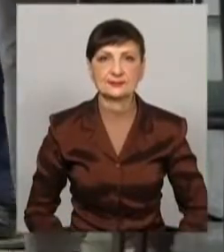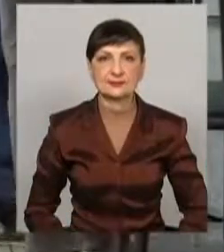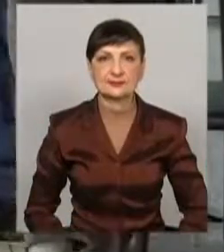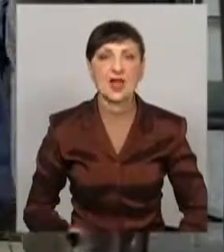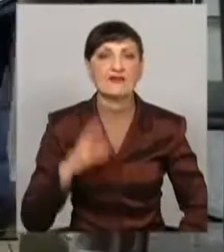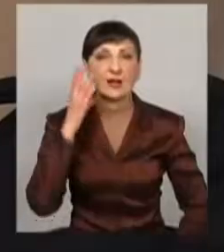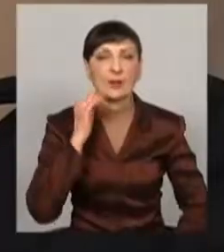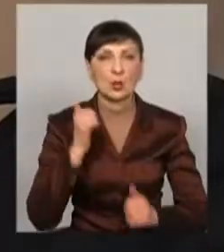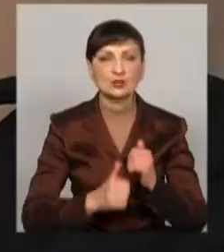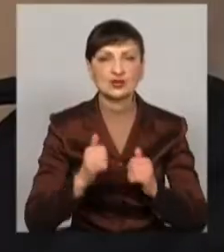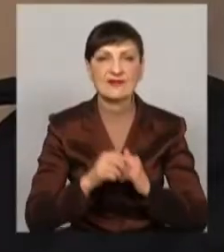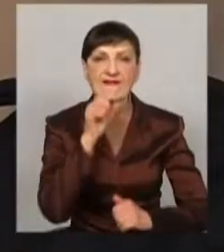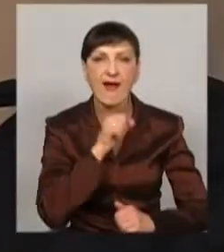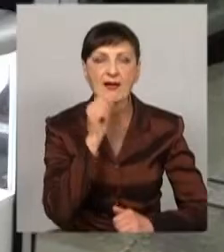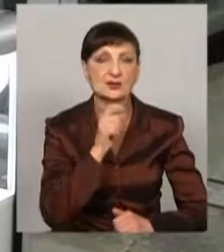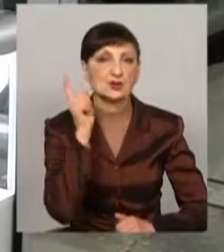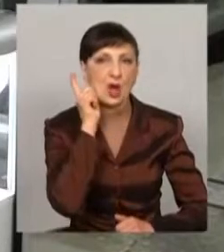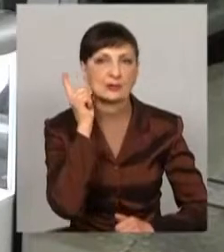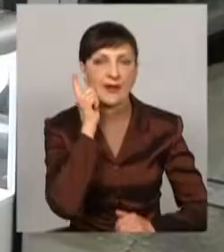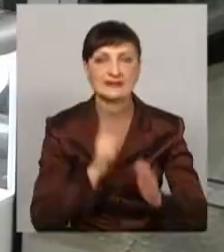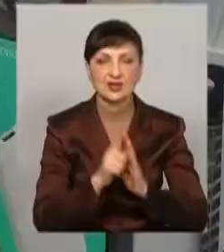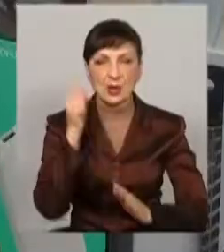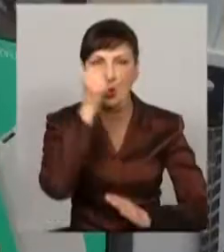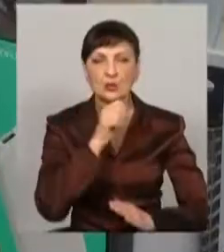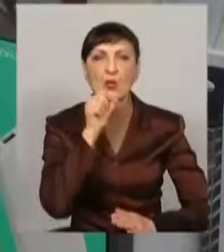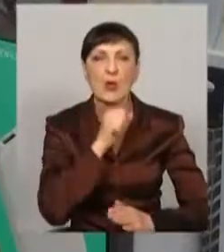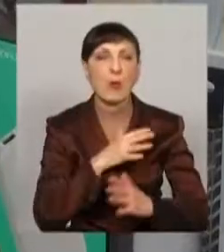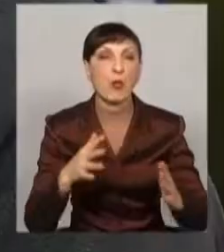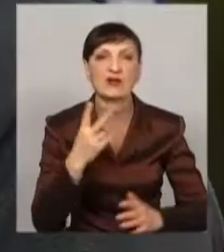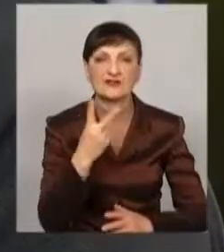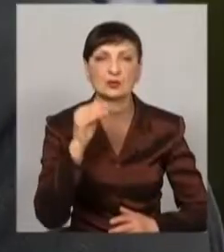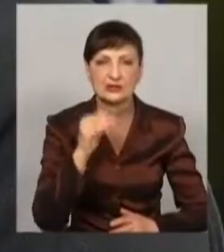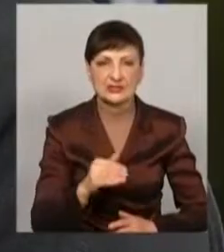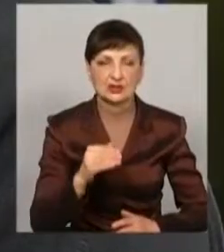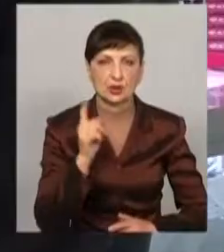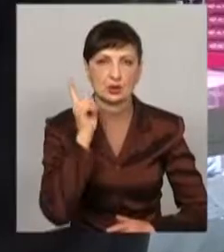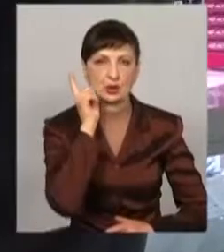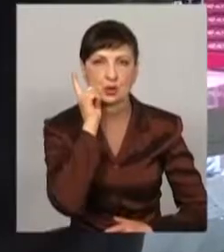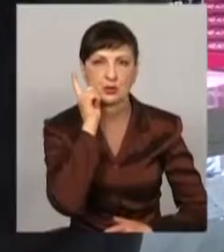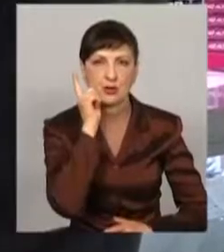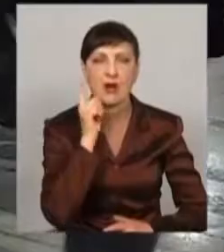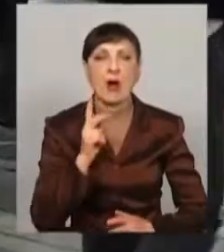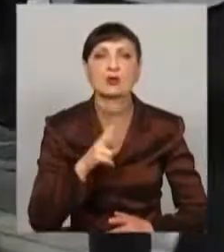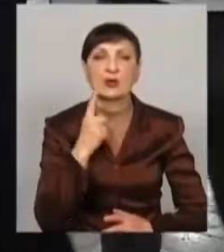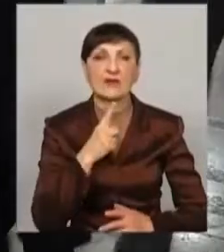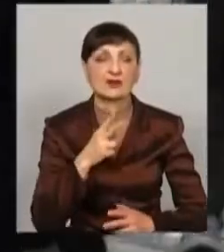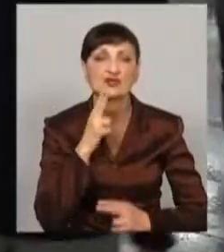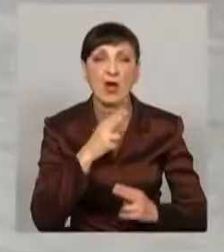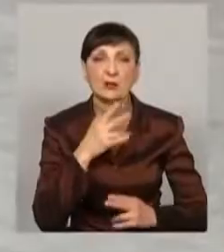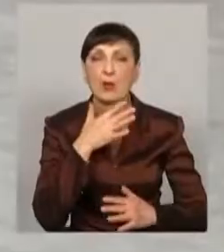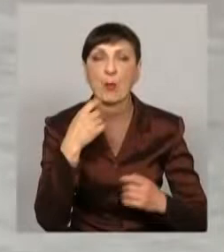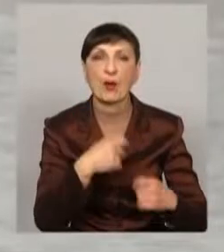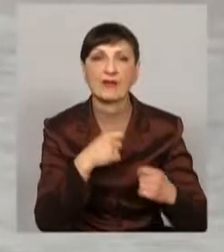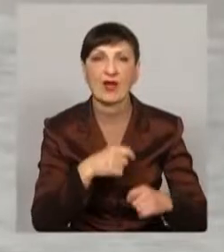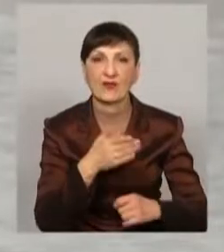В Алматы участились кражи сотовых телефонов. С начала года украдено более 2000 аппаратов. Скупщики сетуют, что большую часть продают и